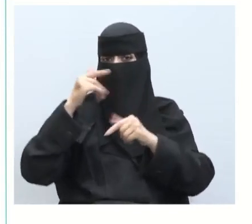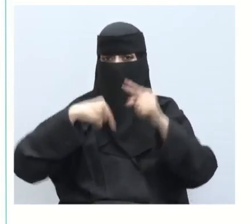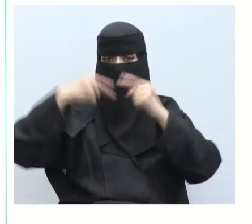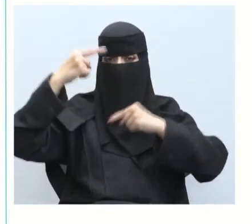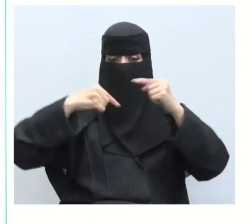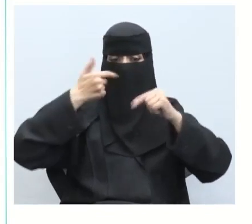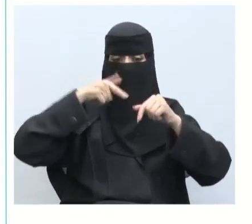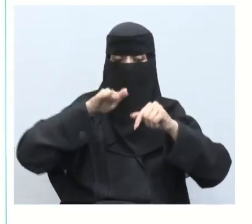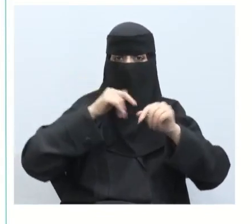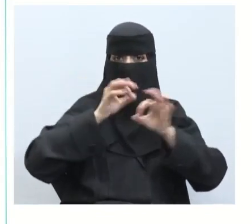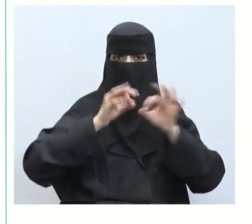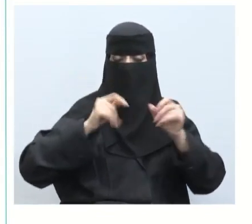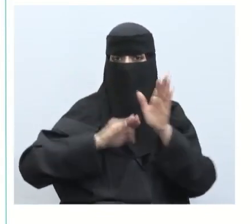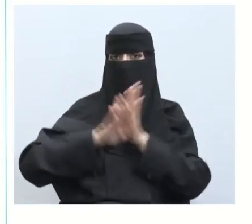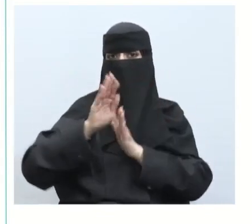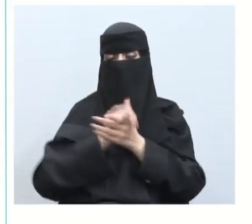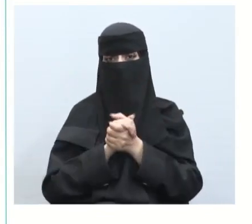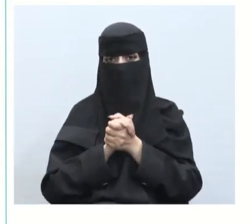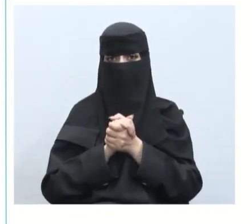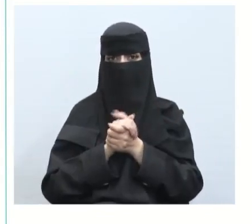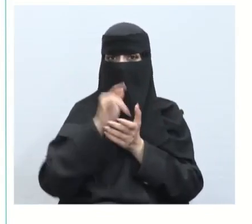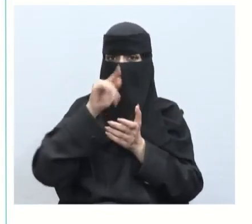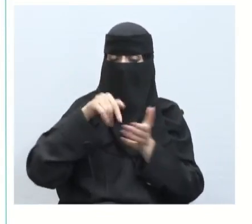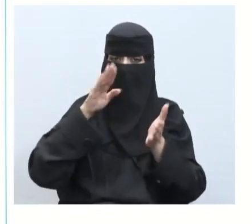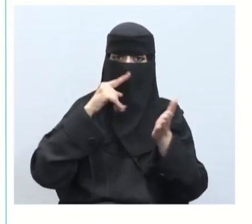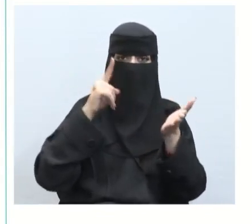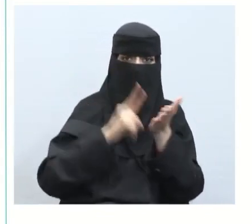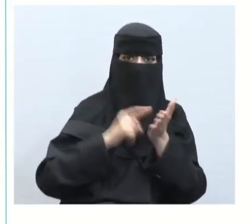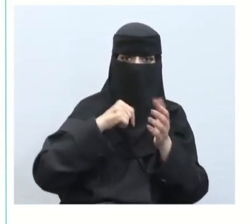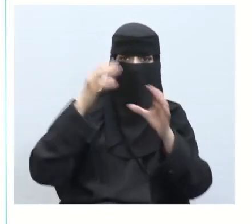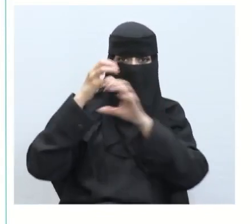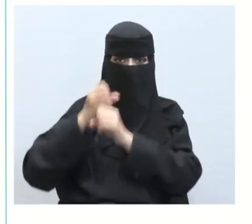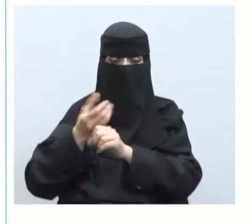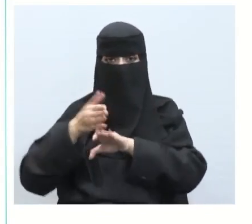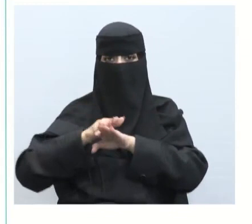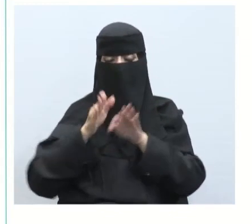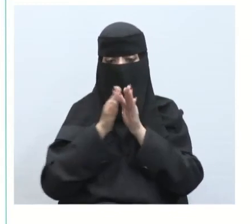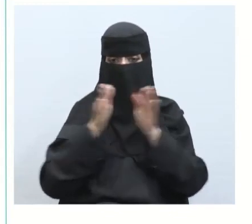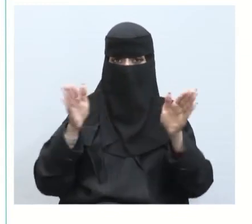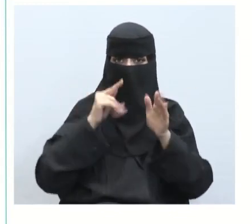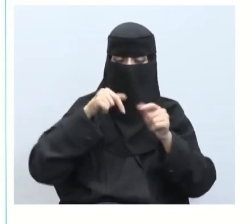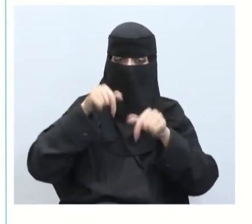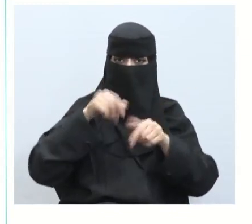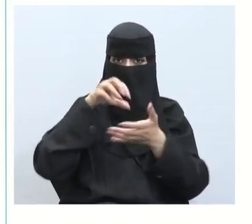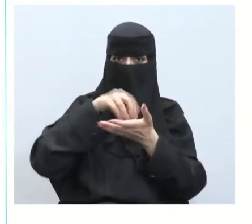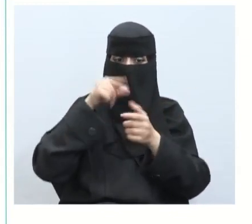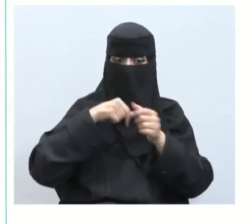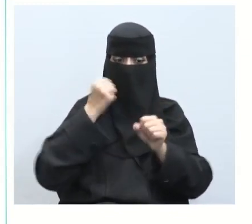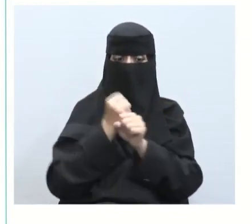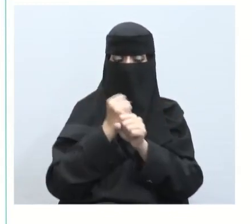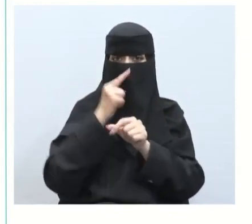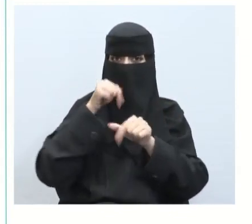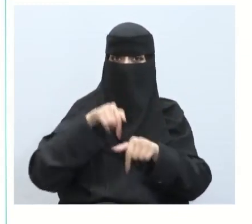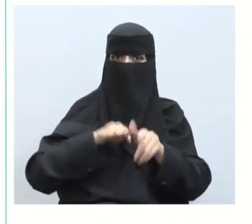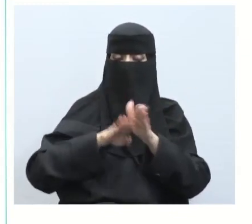المؤشرات من خلال خطط التحسين ايضا يجب ان يحافظون على الاتساق والموضوعيه في عملهم اذا لابد ان